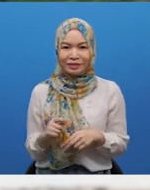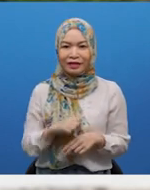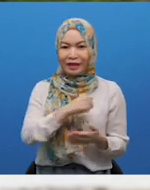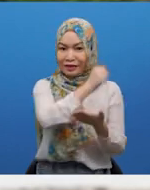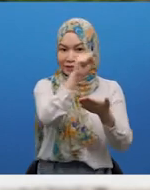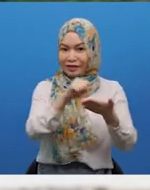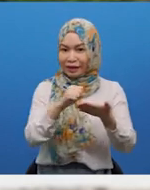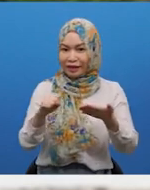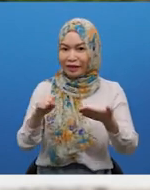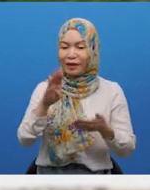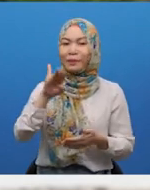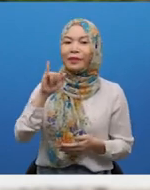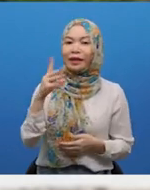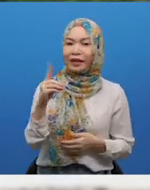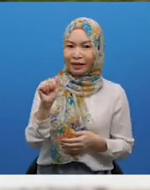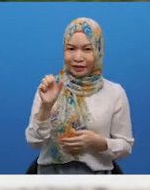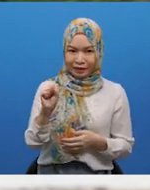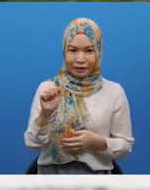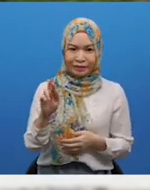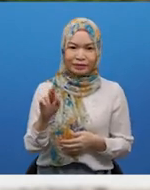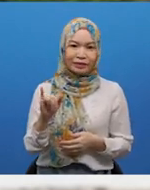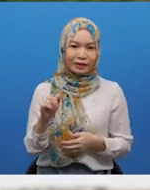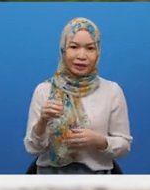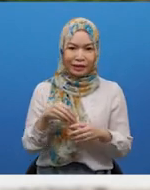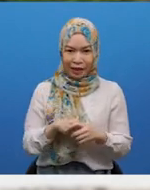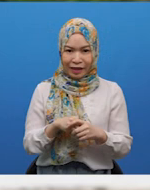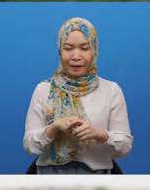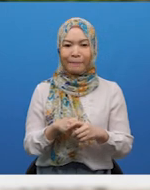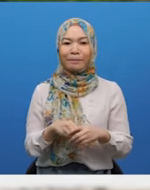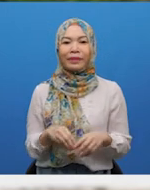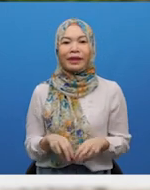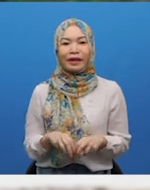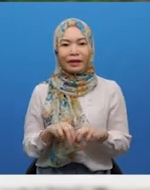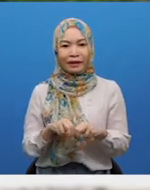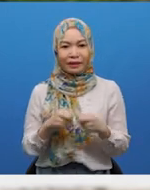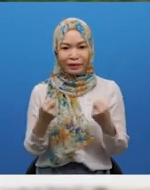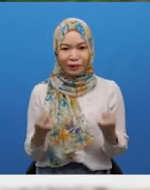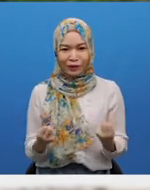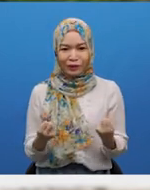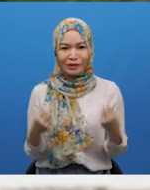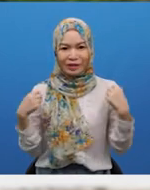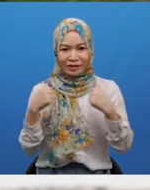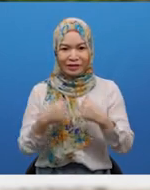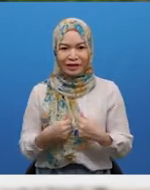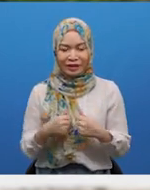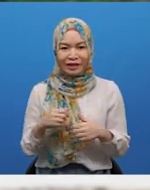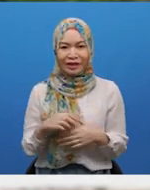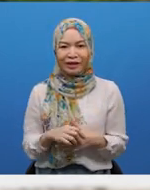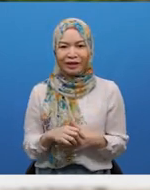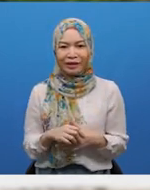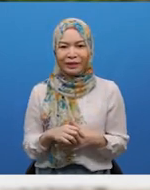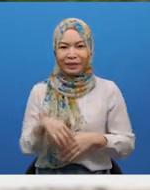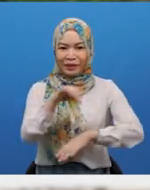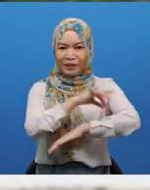Bidasari yang dimuatkan dalam antologi Jaket Kulit Kijang yang merupakan teks komponen